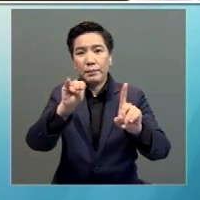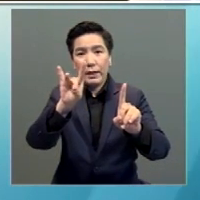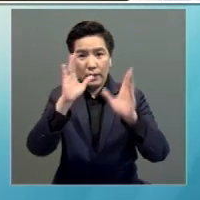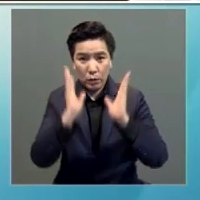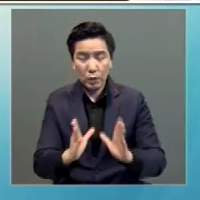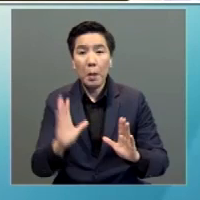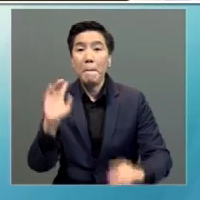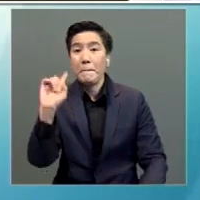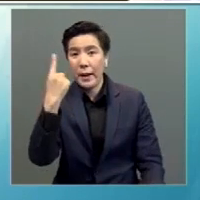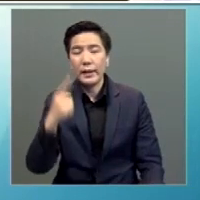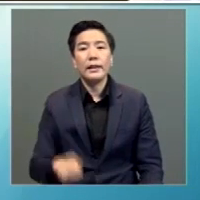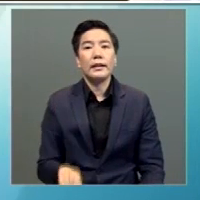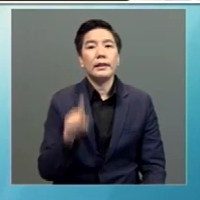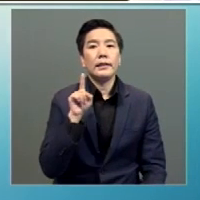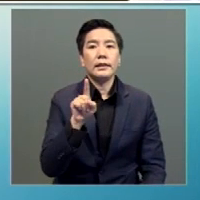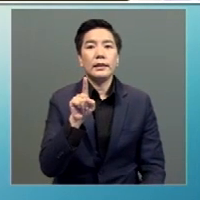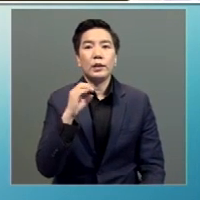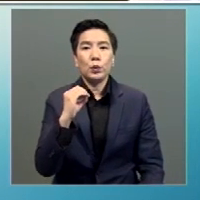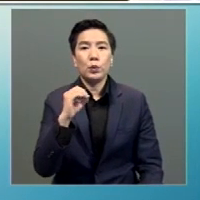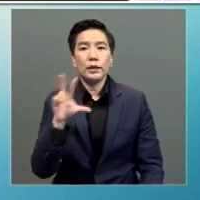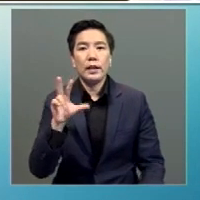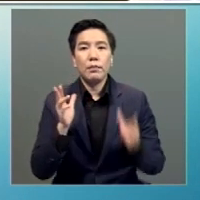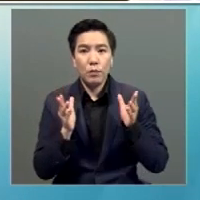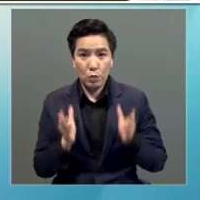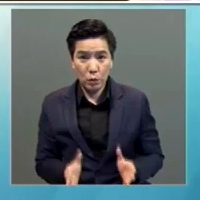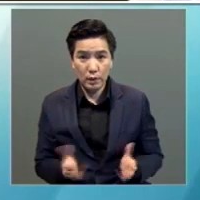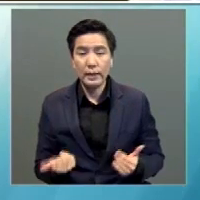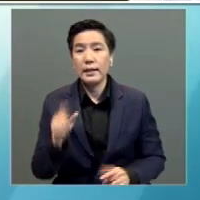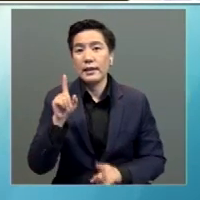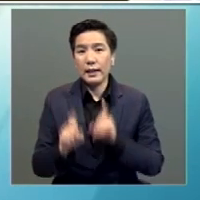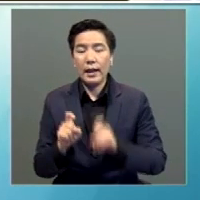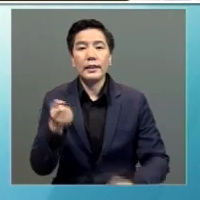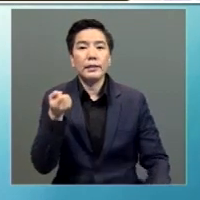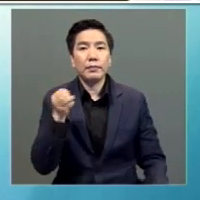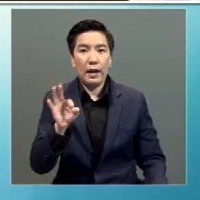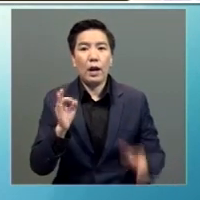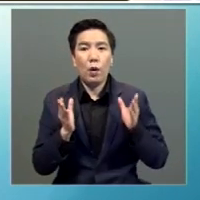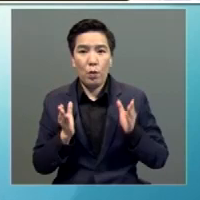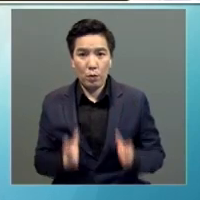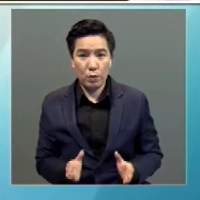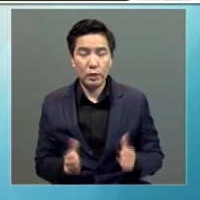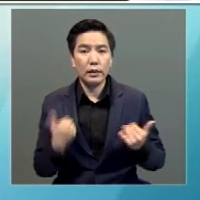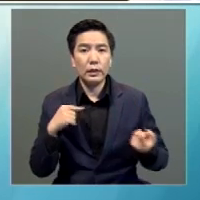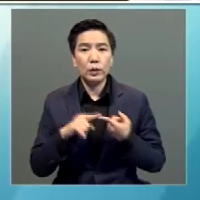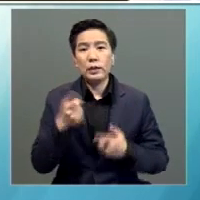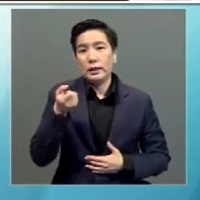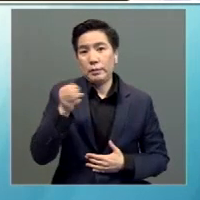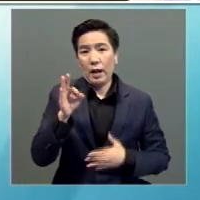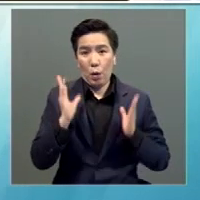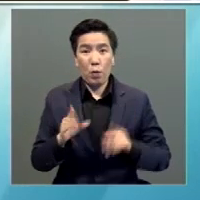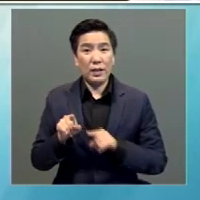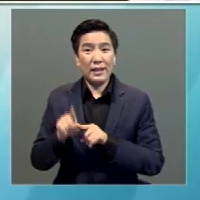ใหม่103รายประทานโทษครับ103รายแล้วเสียชีวิต19รายใน19ราย